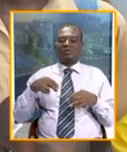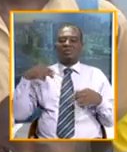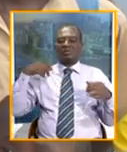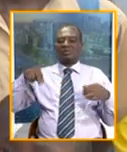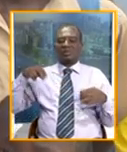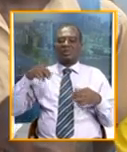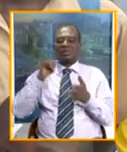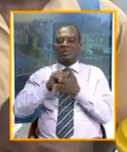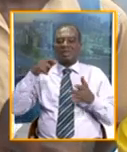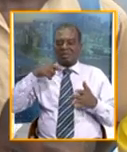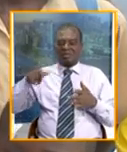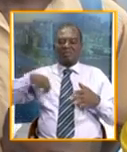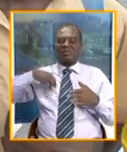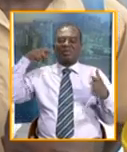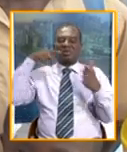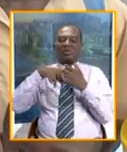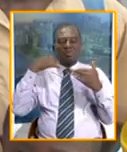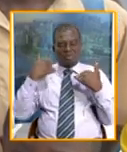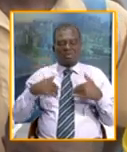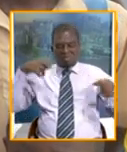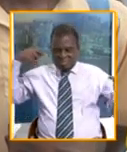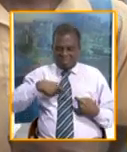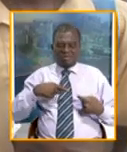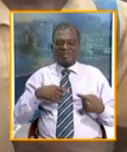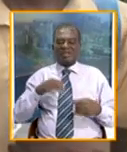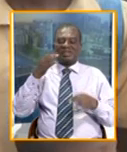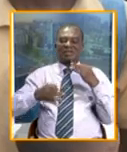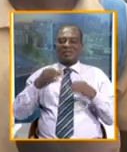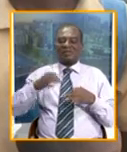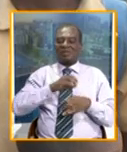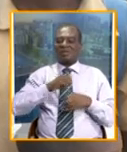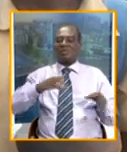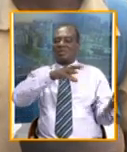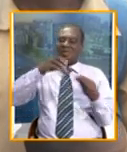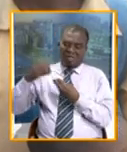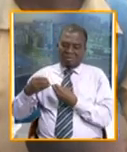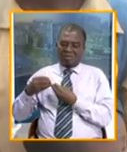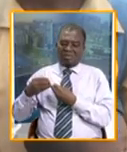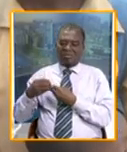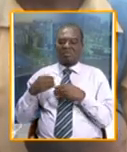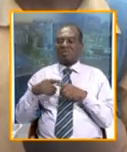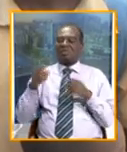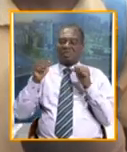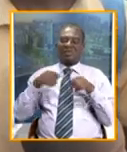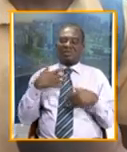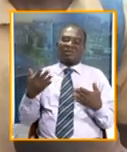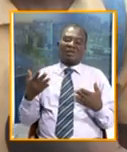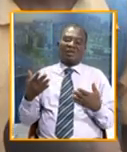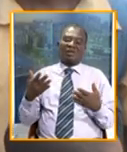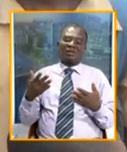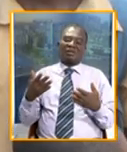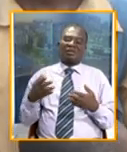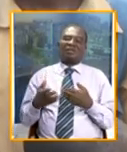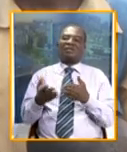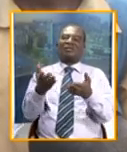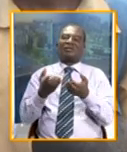touche beaucoup. On ne peut pas supporter cela. Si on pouvait le ramener, on pouvait le faire, mais sincèrement dit, c'est à la